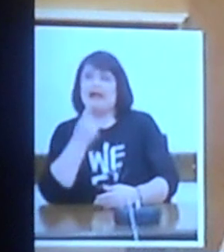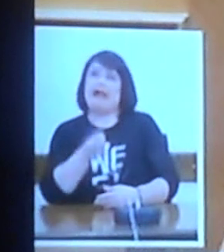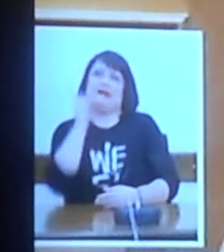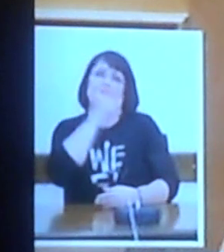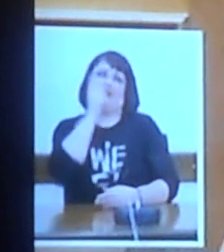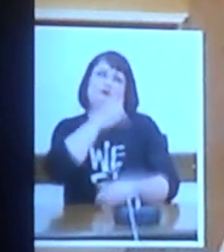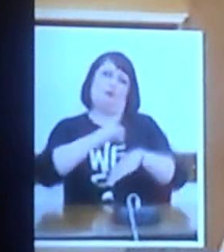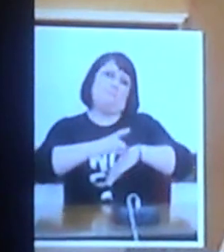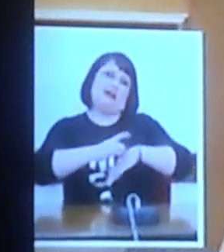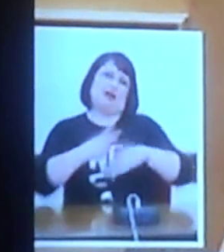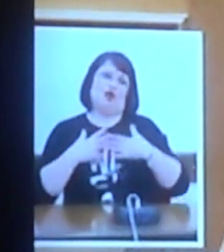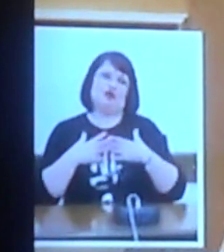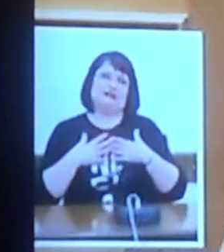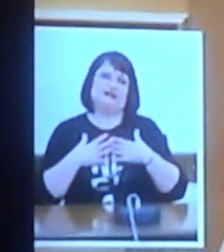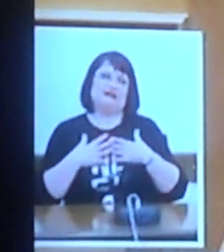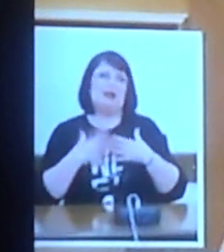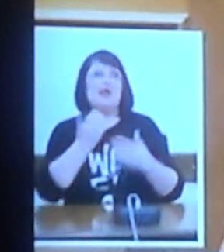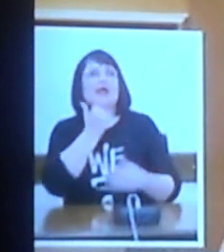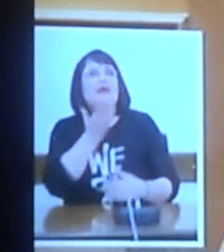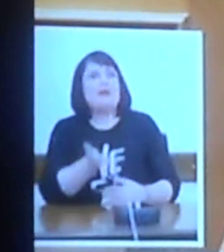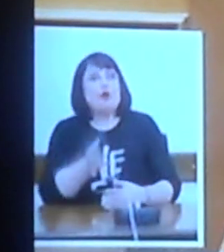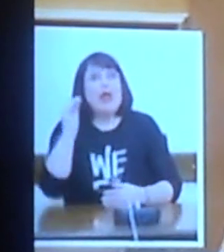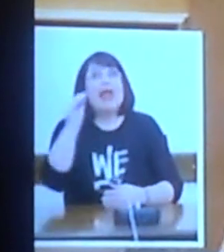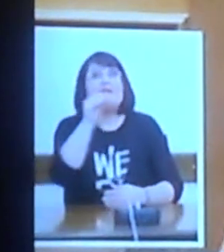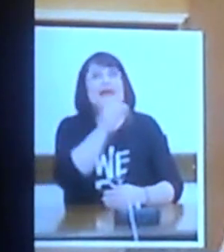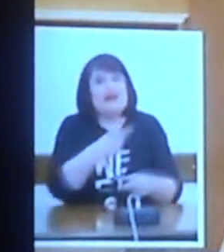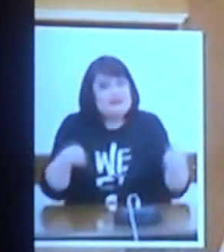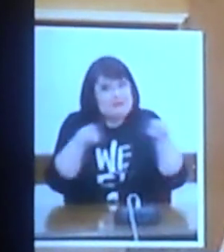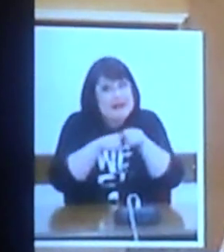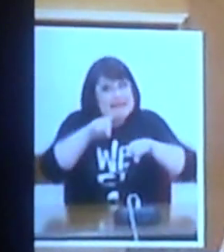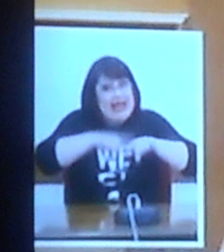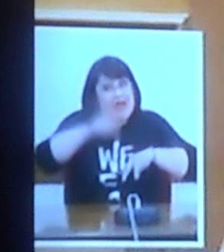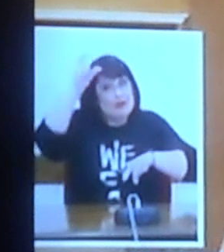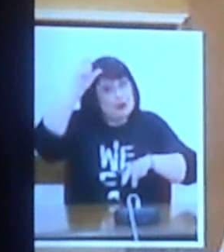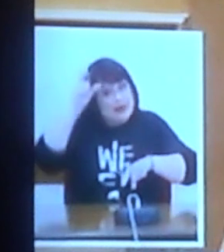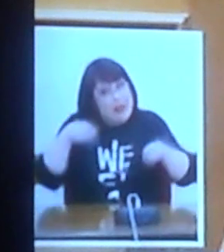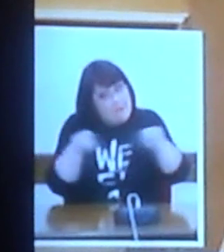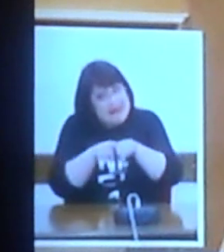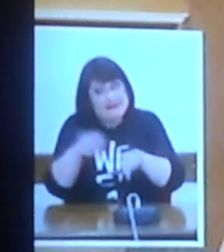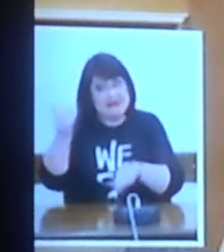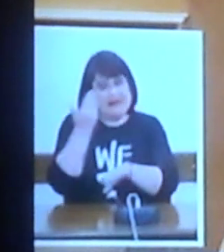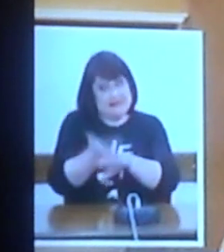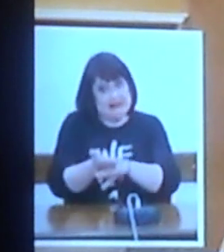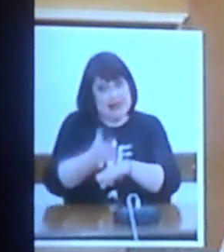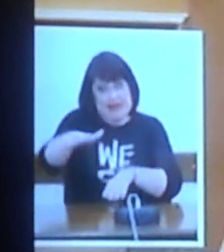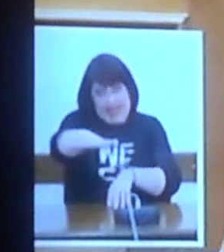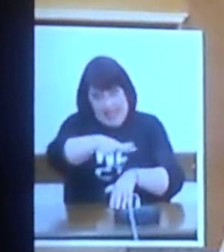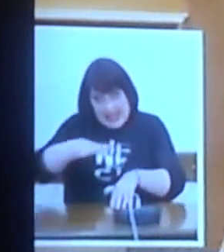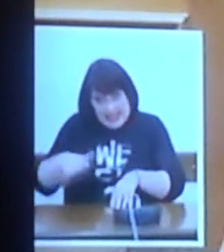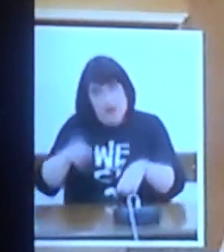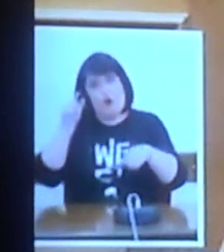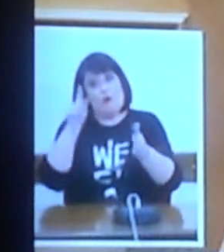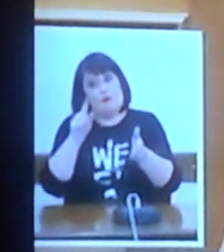πατριώτης κανονικός. Δεν μπορεί να δέχεστε στην εκμετάλλευση στο Αιγαίο και να λέγεστε πατριώτης. Να είστε λίγο μπερδεμένο από εδώ